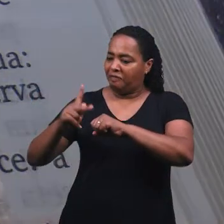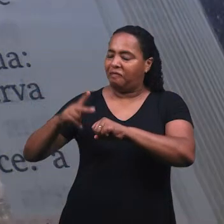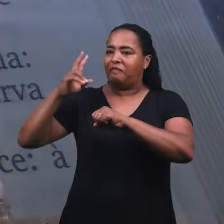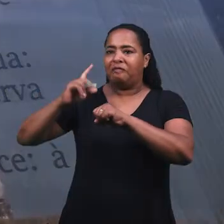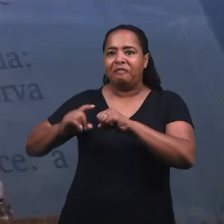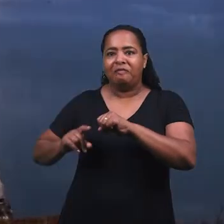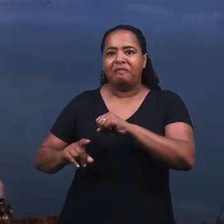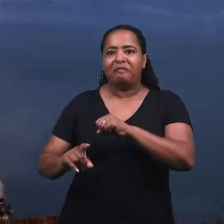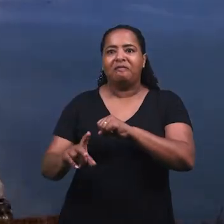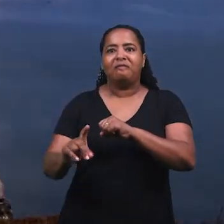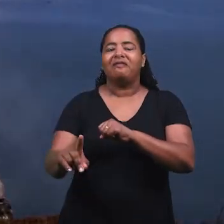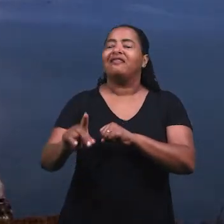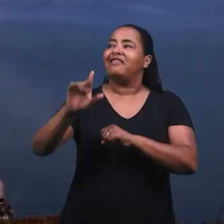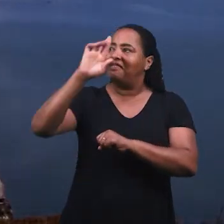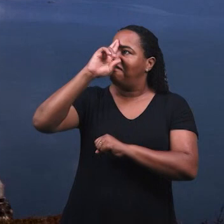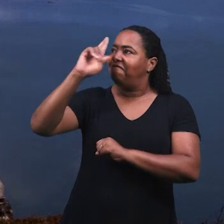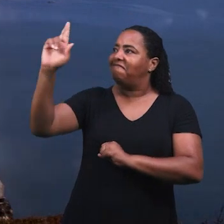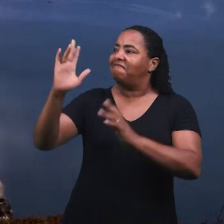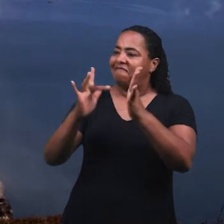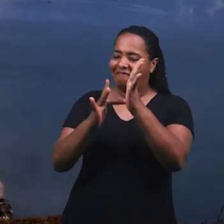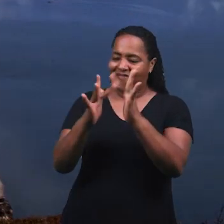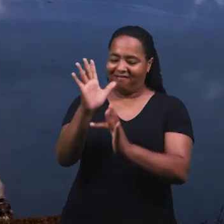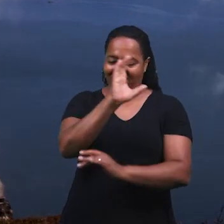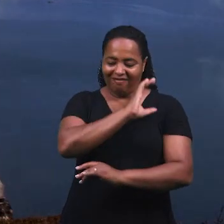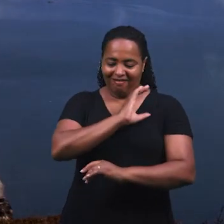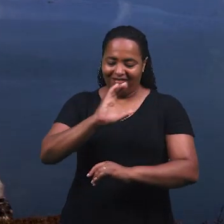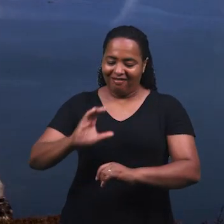eternal, rocha